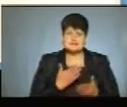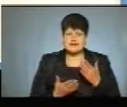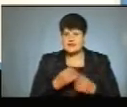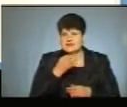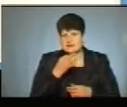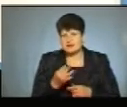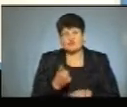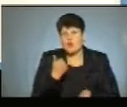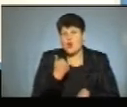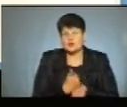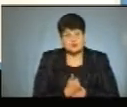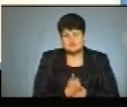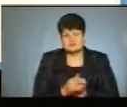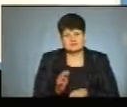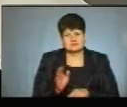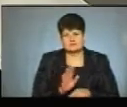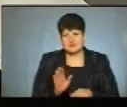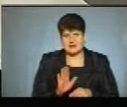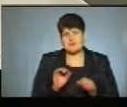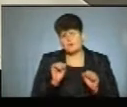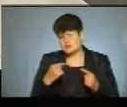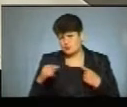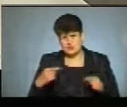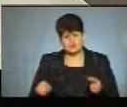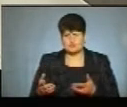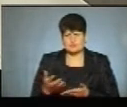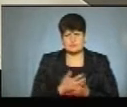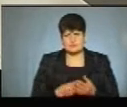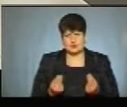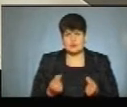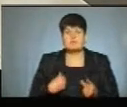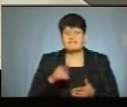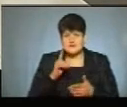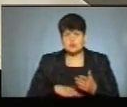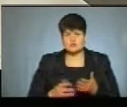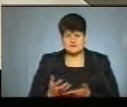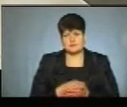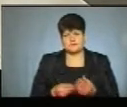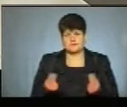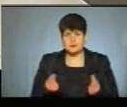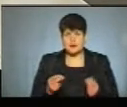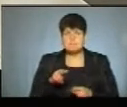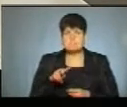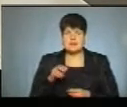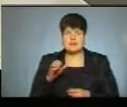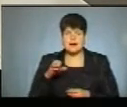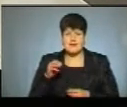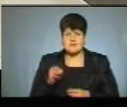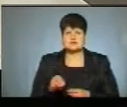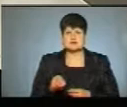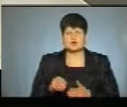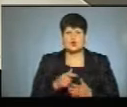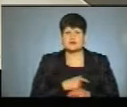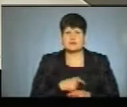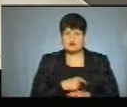є ключовим, ні, через те, що ми можемо іншими методами зібрати ці кошти. Ми віримо, що ми їх зберемо. Тобто Пласт з офіційної заяви до депутатів, чи як